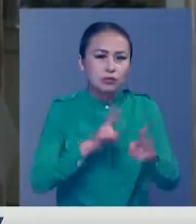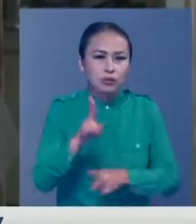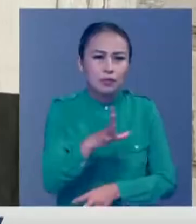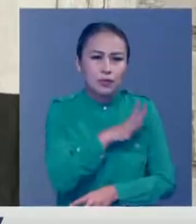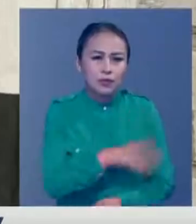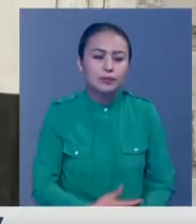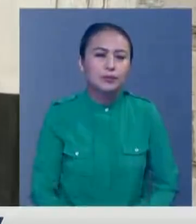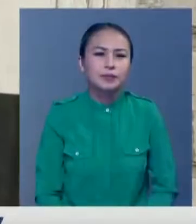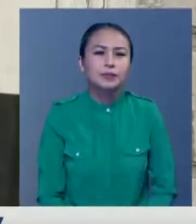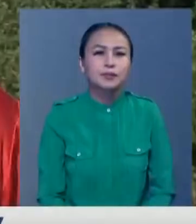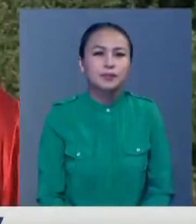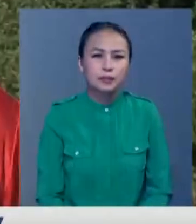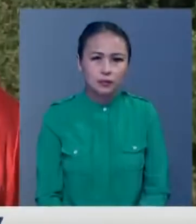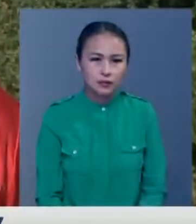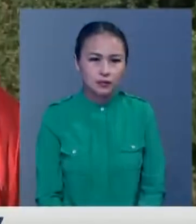түсірген.